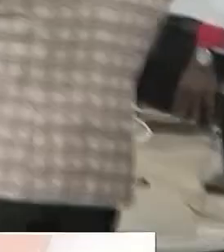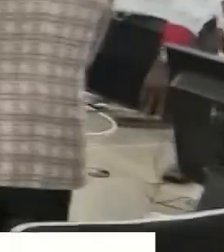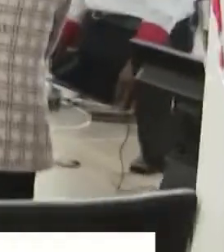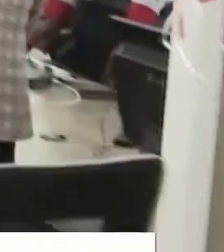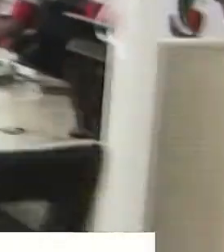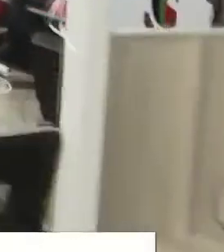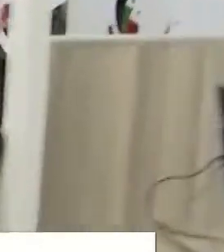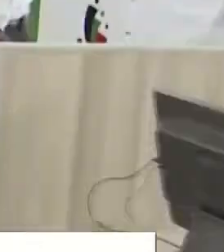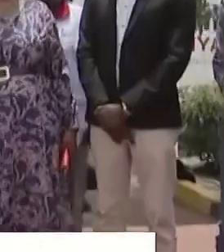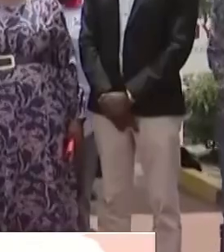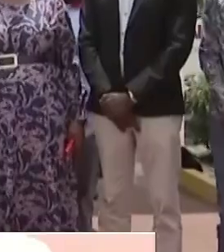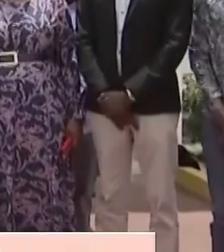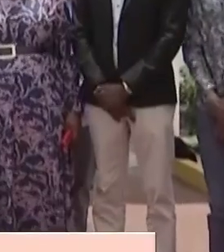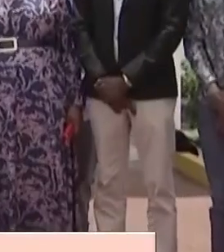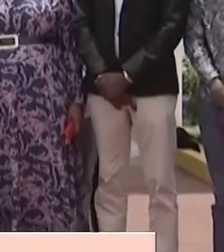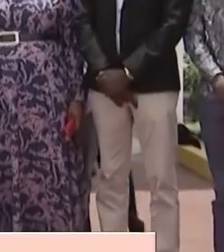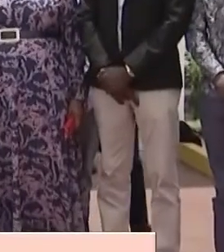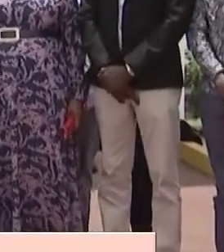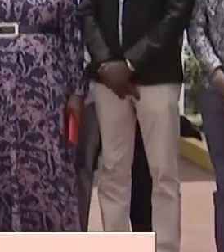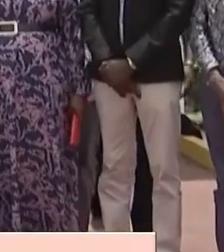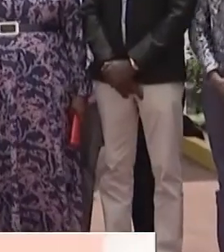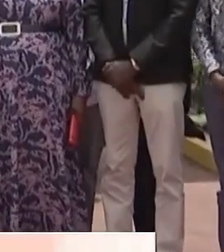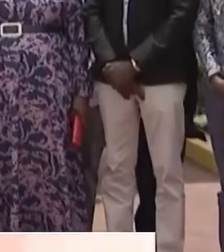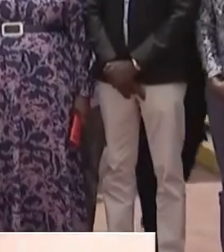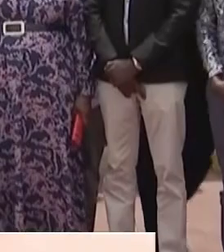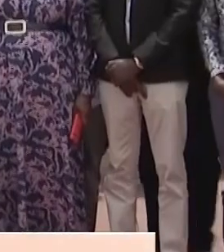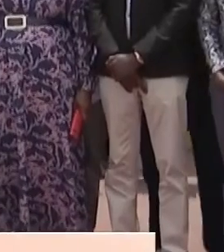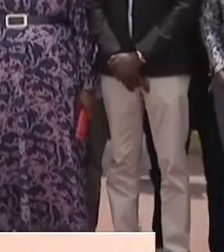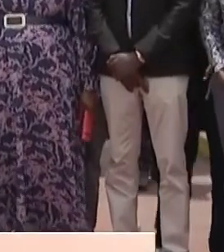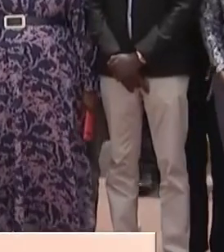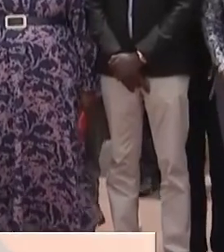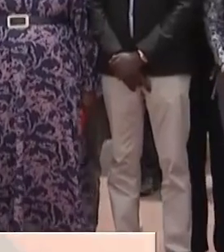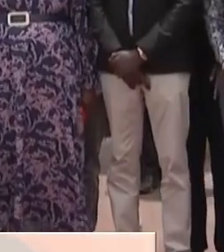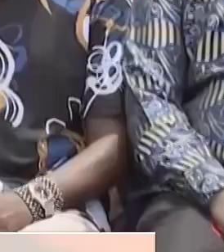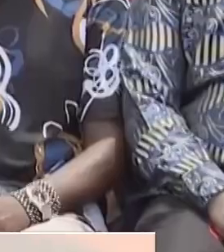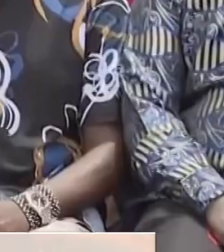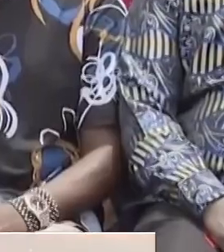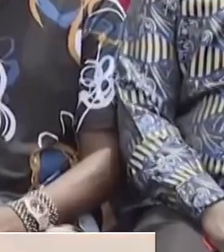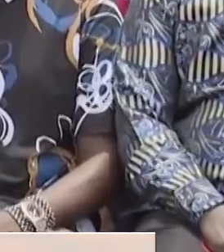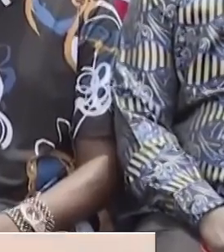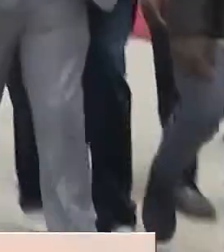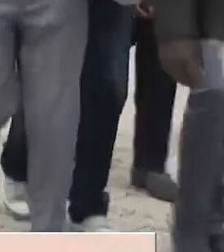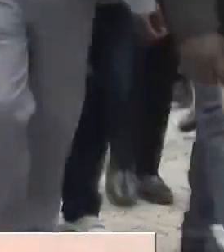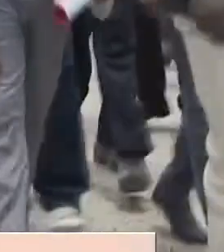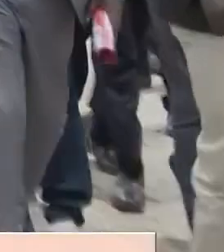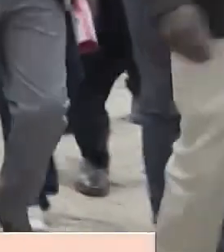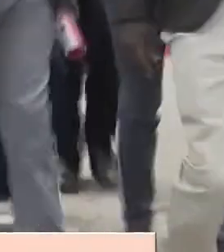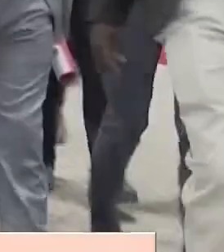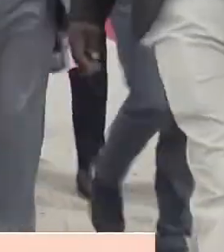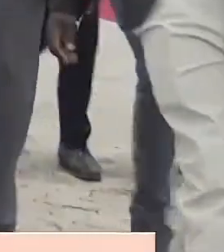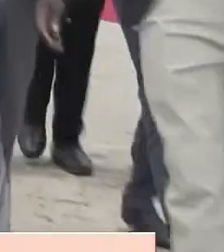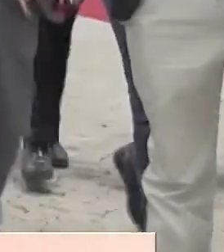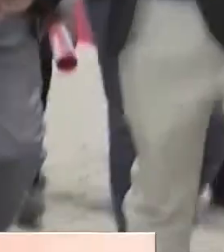serikali itaendelea kushirikiana na vitengo vyote vya ugatuzi Ili kuhakikisha kuwa inayfikia malengo yake ya kuwahudumia wananchi wote kwa